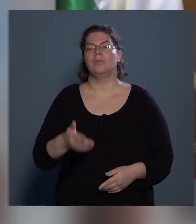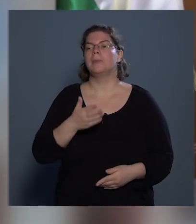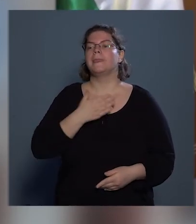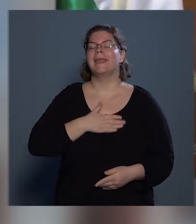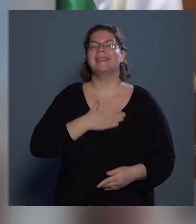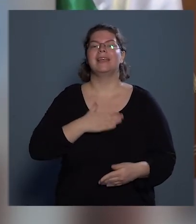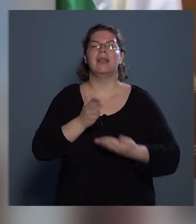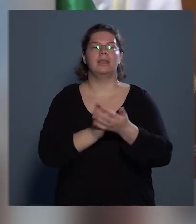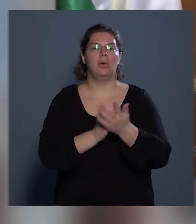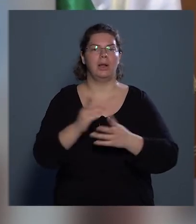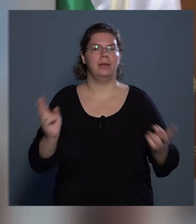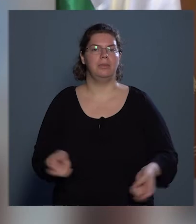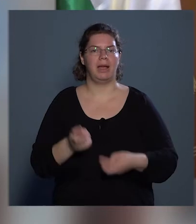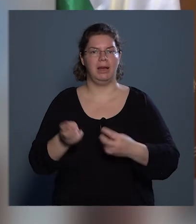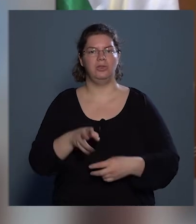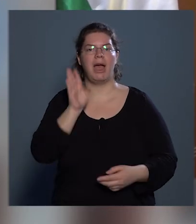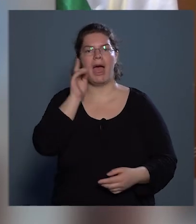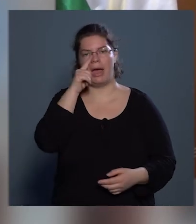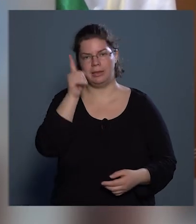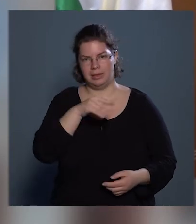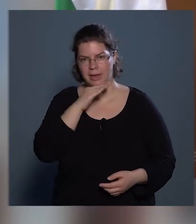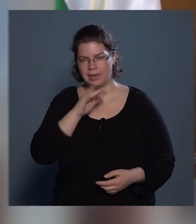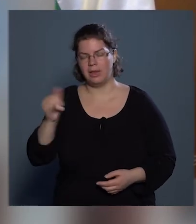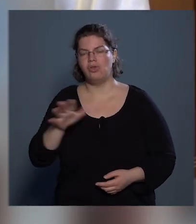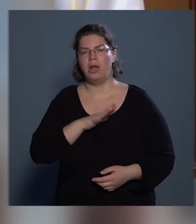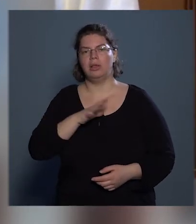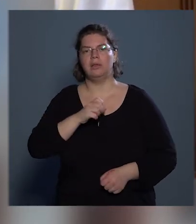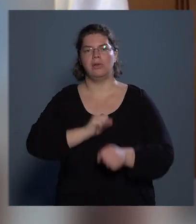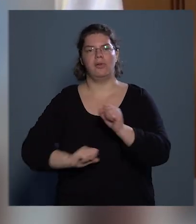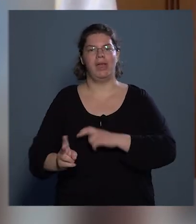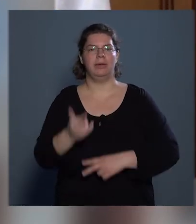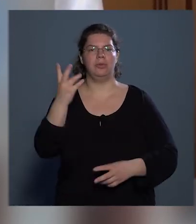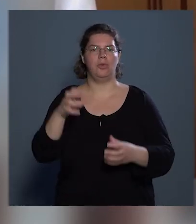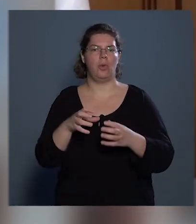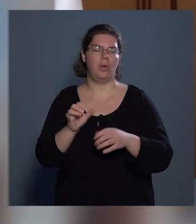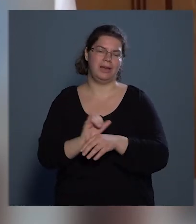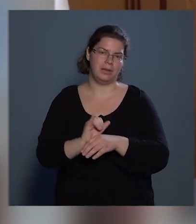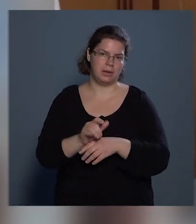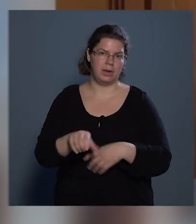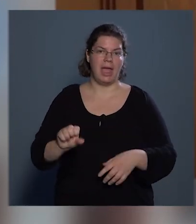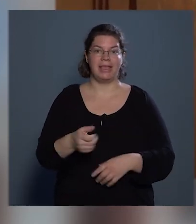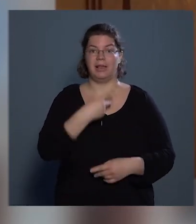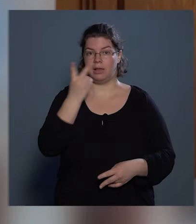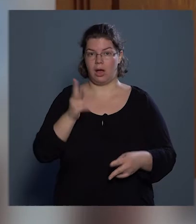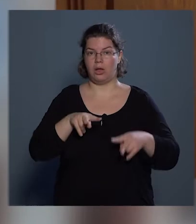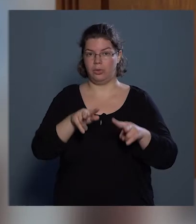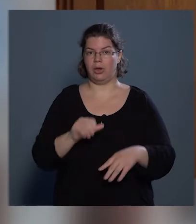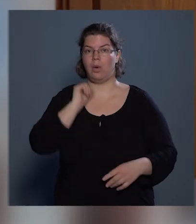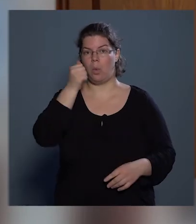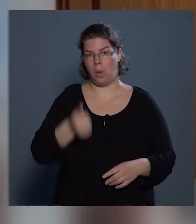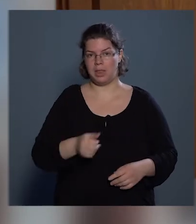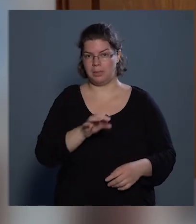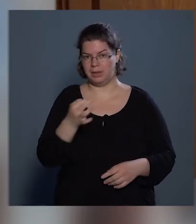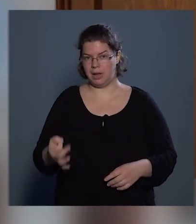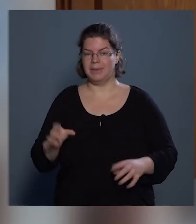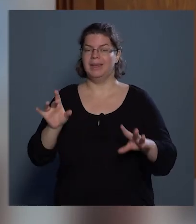megkereste az INTS-t, illetve a Katasztrófavédelmi Főigazgatóságot. Az egyik szakhatóság a holnapi napra 11 órára